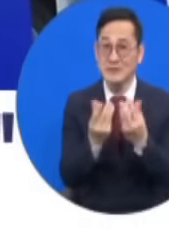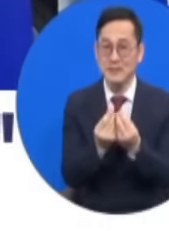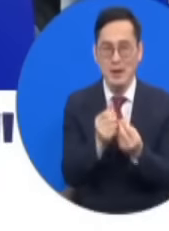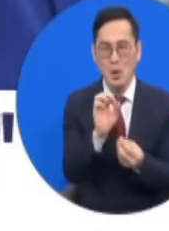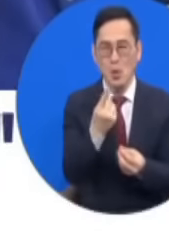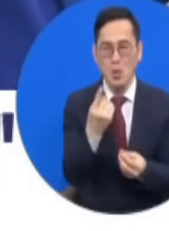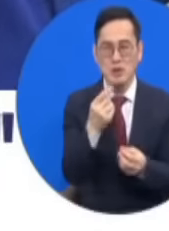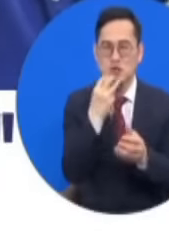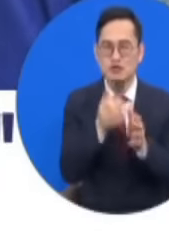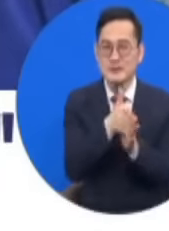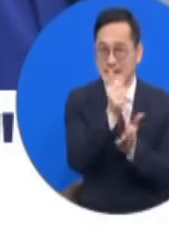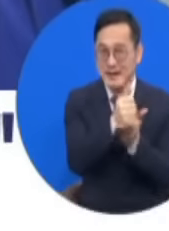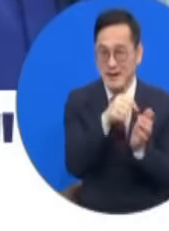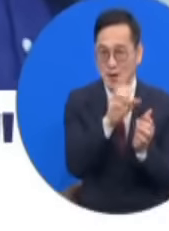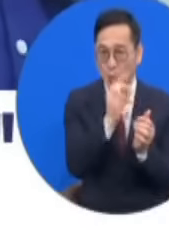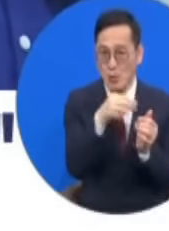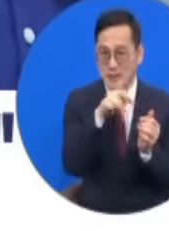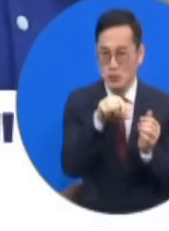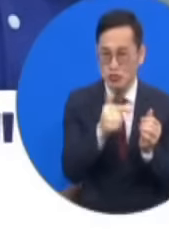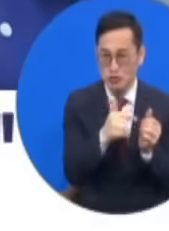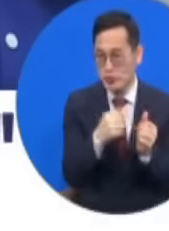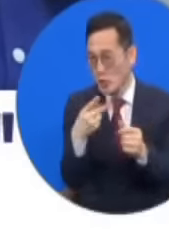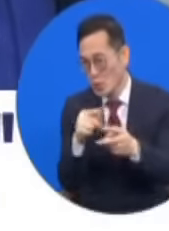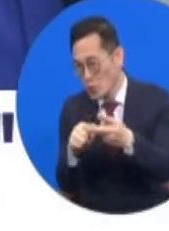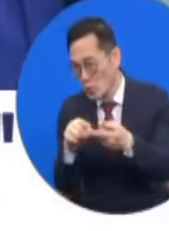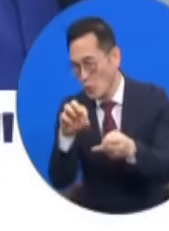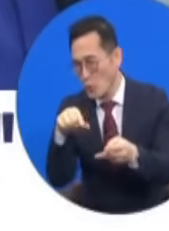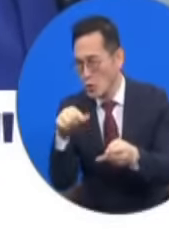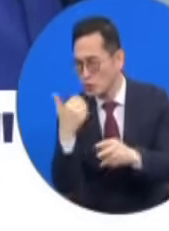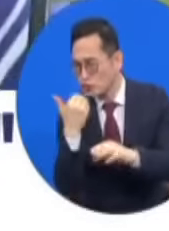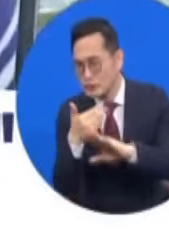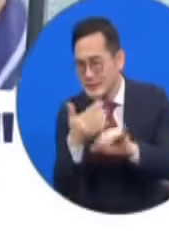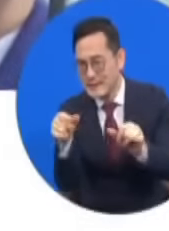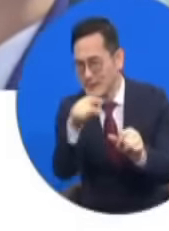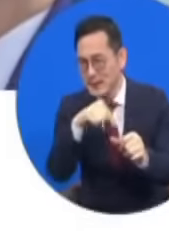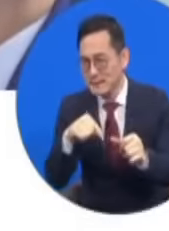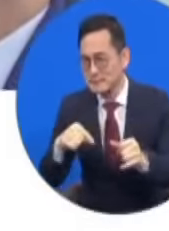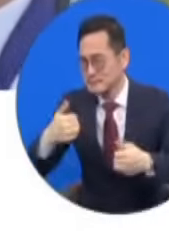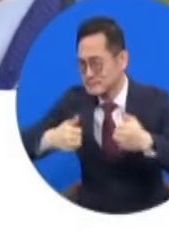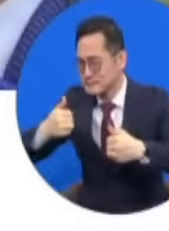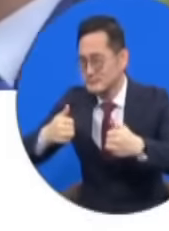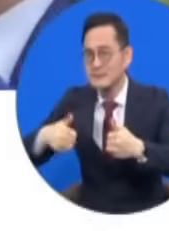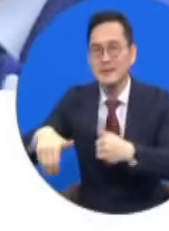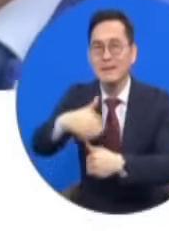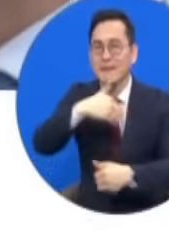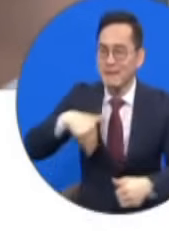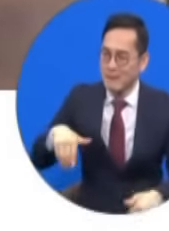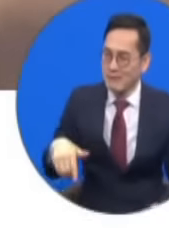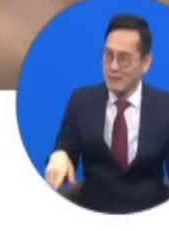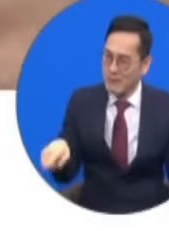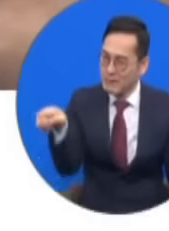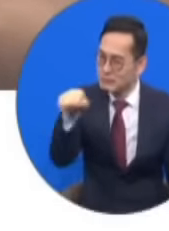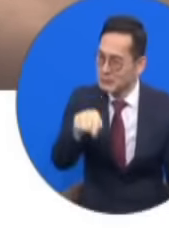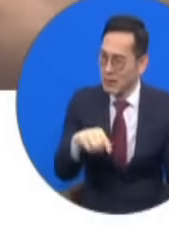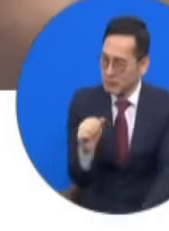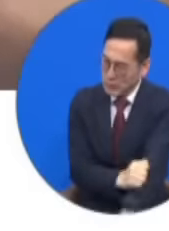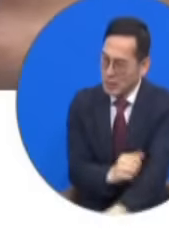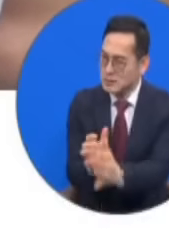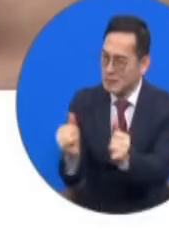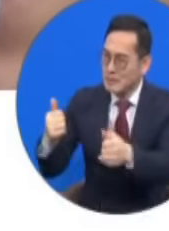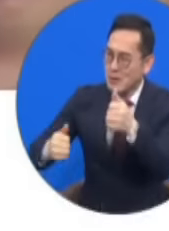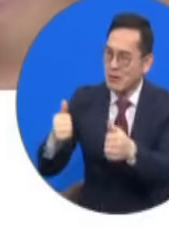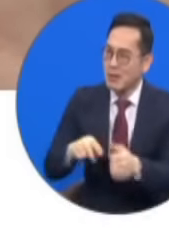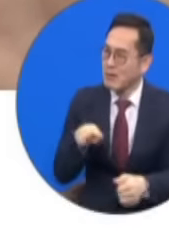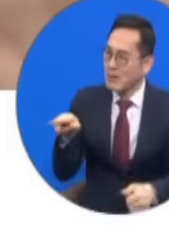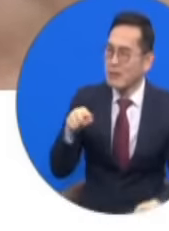오세훈 시장이나 아니면 다른 주자들과 겨루면서 대통령 선거 분위기를 달구는 그리고 크게는 그 다음 단계까지 볼 수 있는